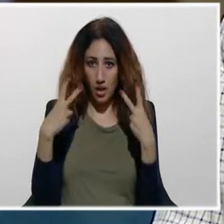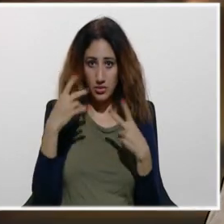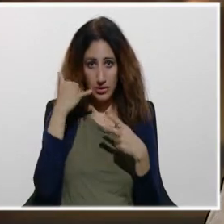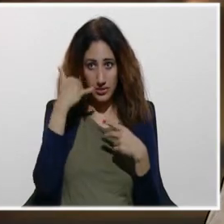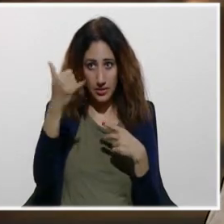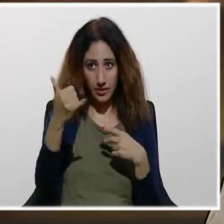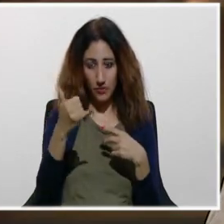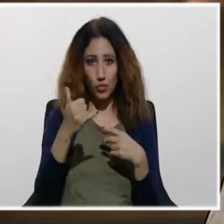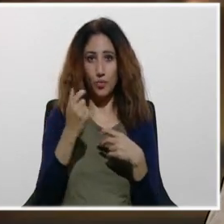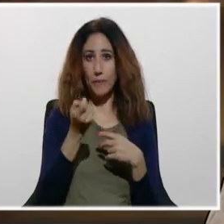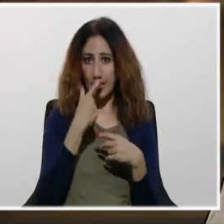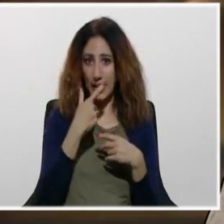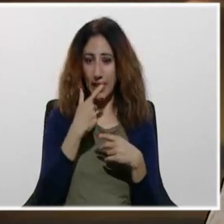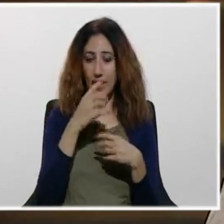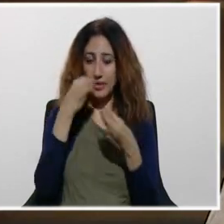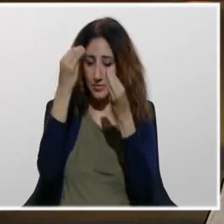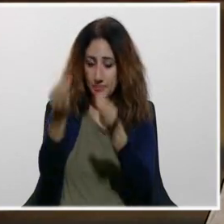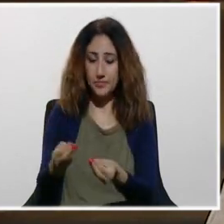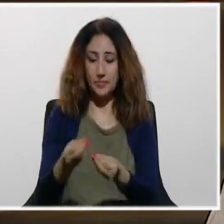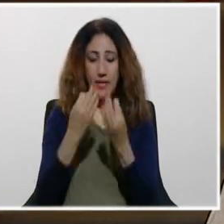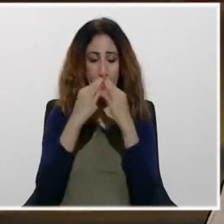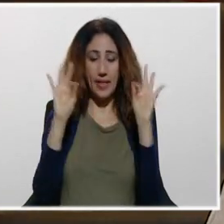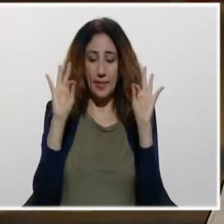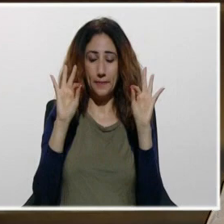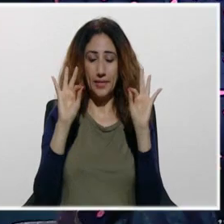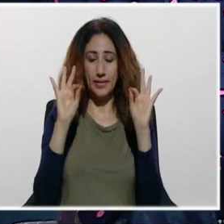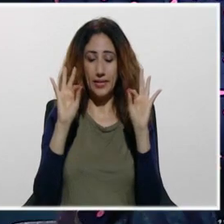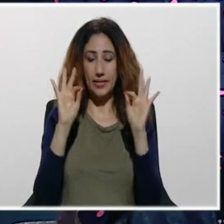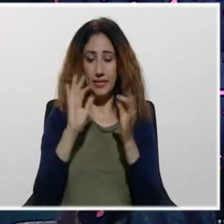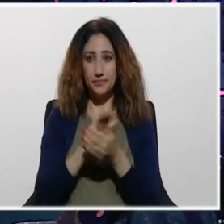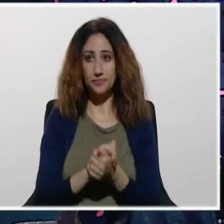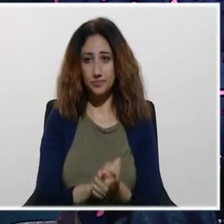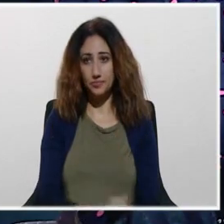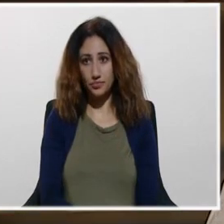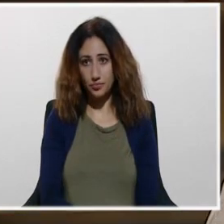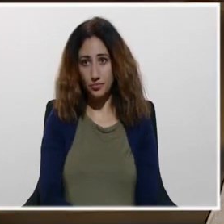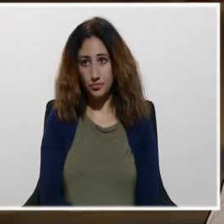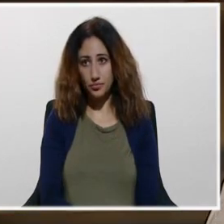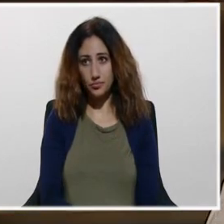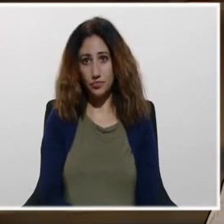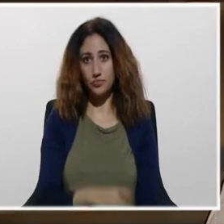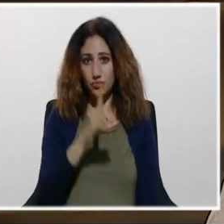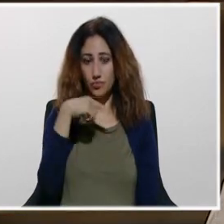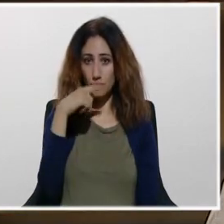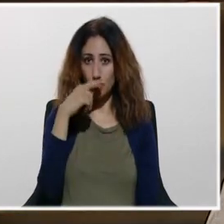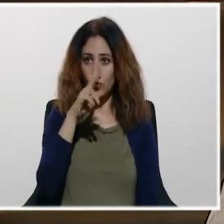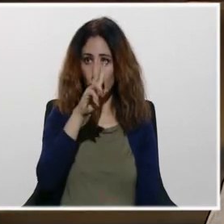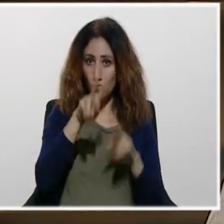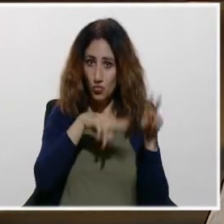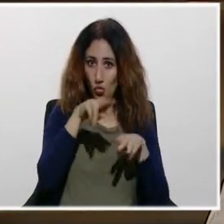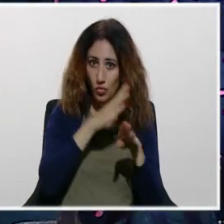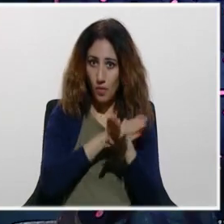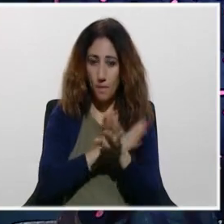معهم، العلاج هيجي لك لغايه عندك كامل، من غير تتعبي نفسك، من غير تتعبي نفسك في الشراء او في اي